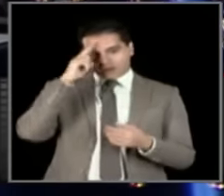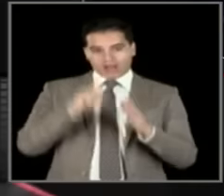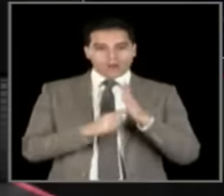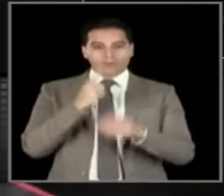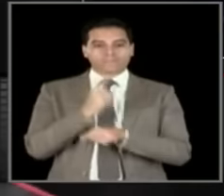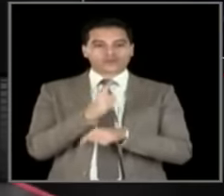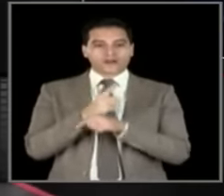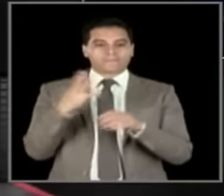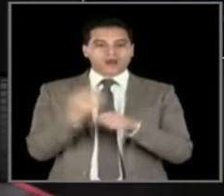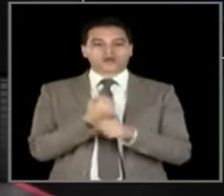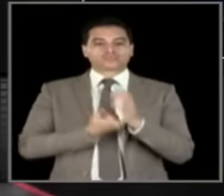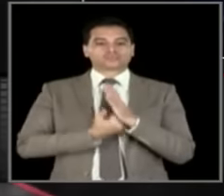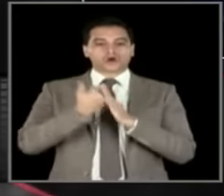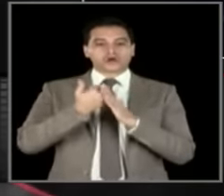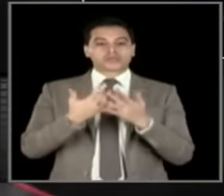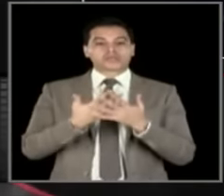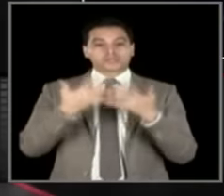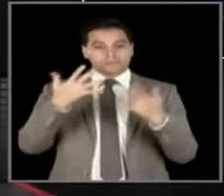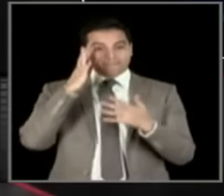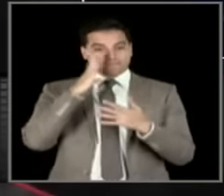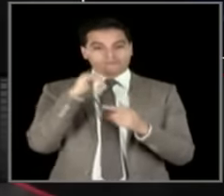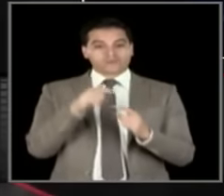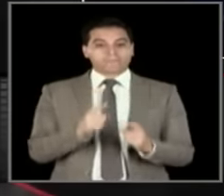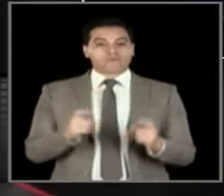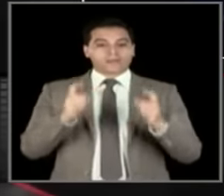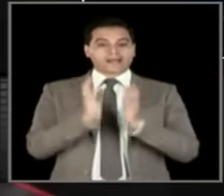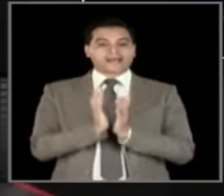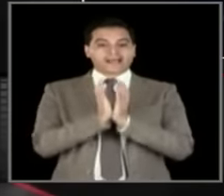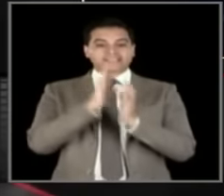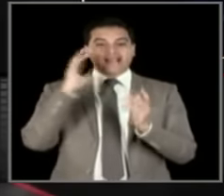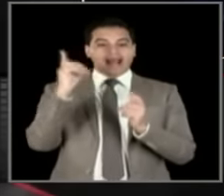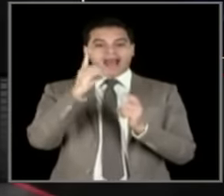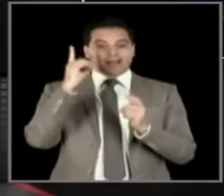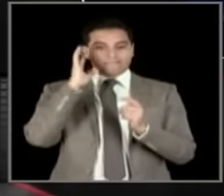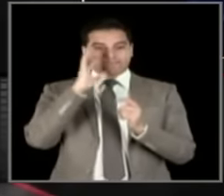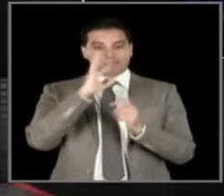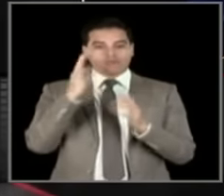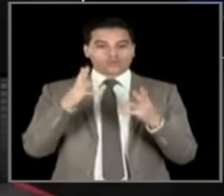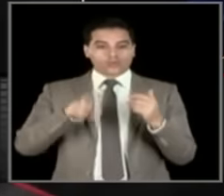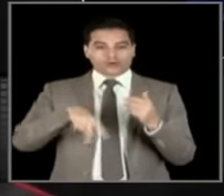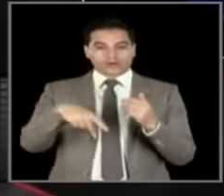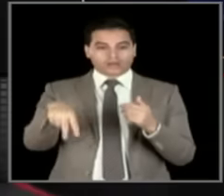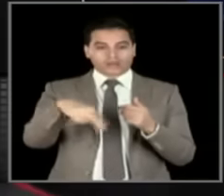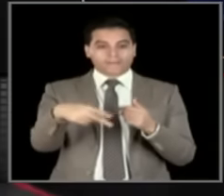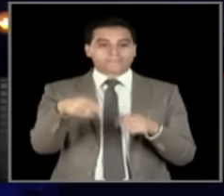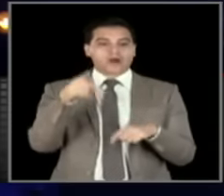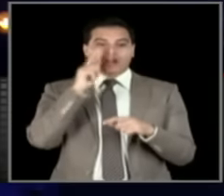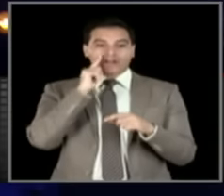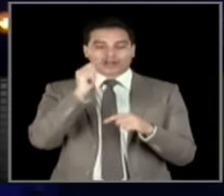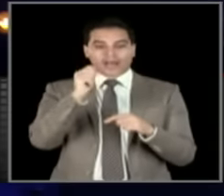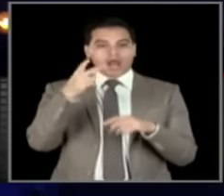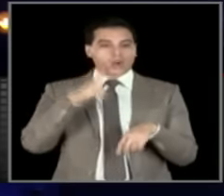من هو أول مدرب يحقق فوزاً بمباراة في كأسي العالم كرة القدم